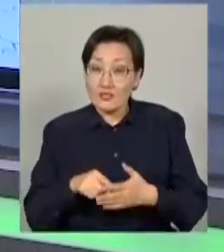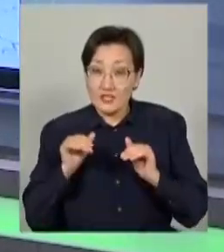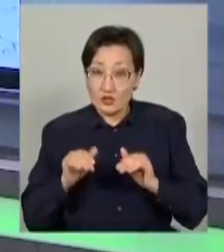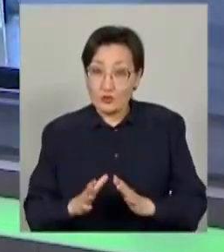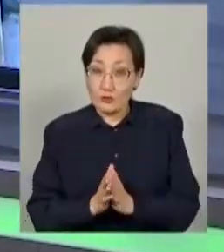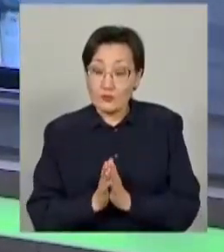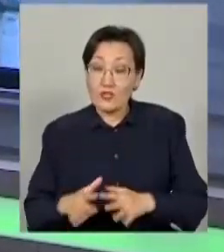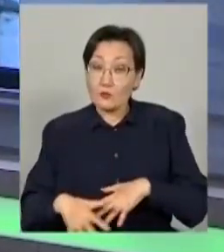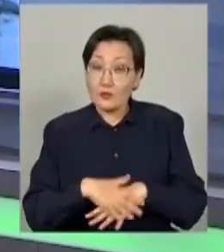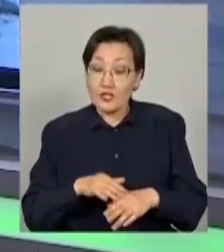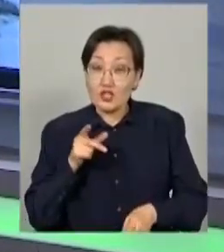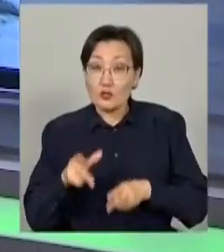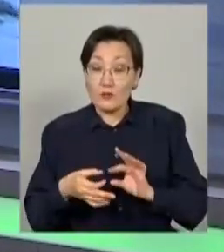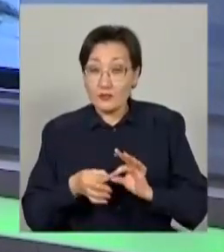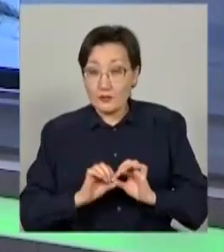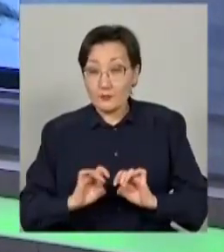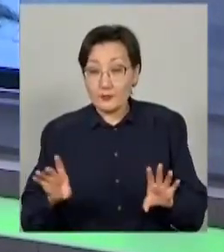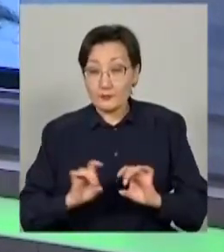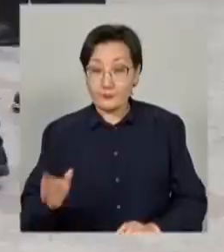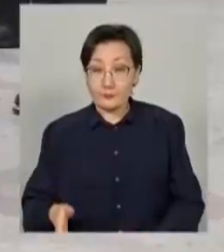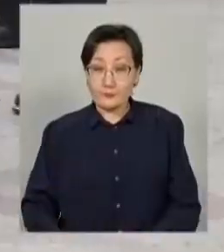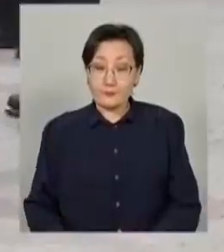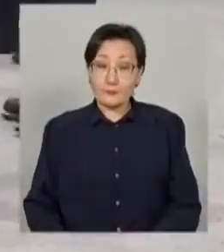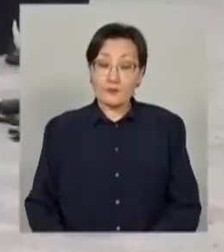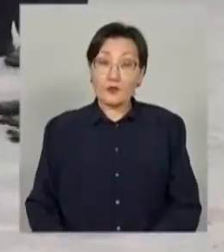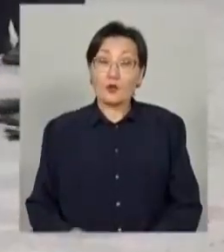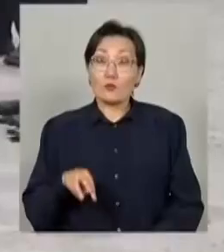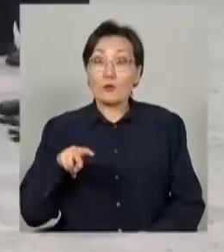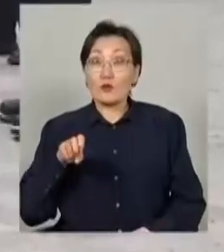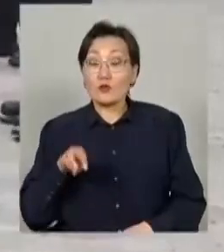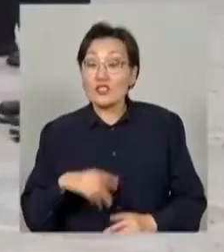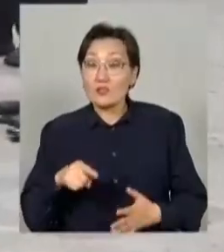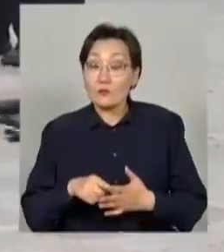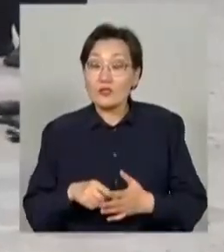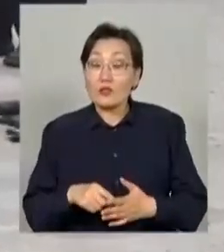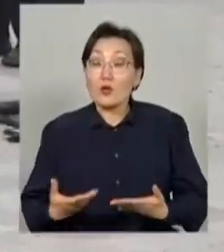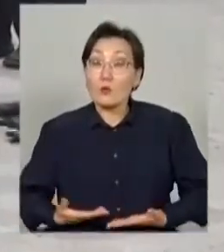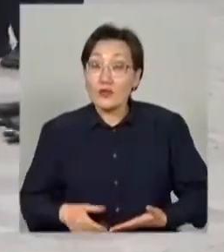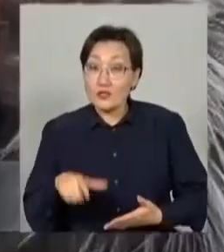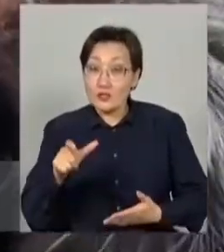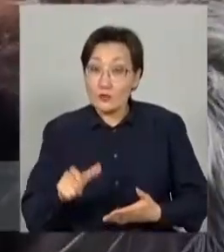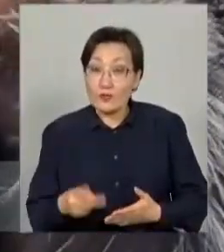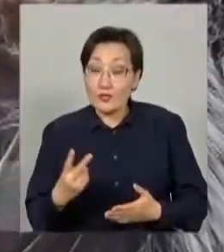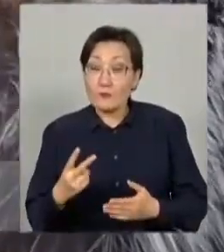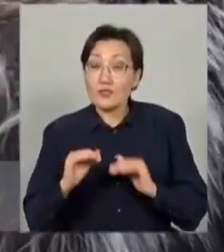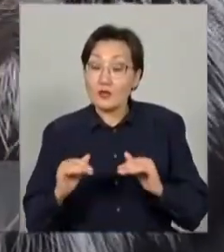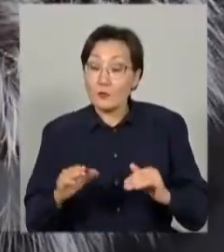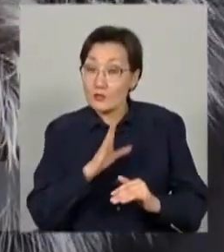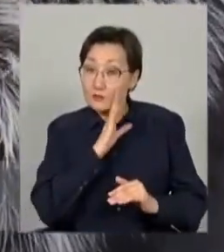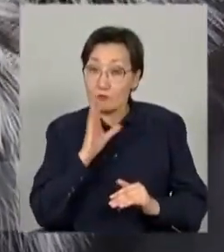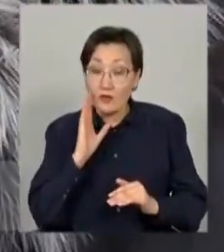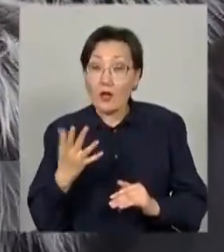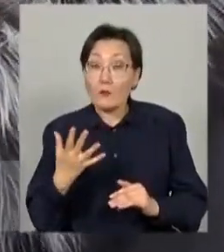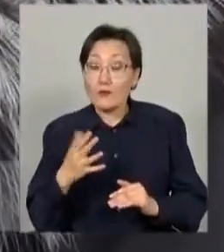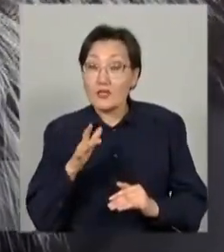сұрайды. Бұқара базынасын өңірдегі тілші тарқатады. Мамлют қаласының тұрғыны Кристина Полякова екі баланың анасы. Оның